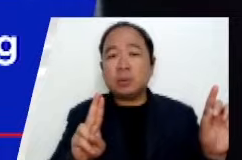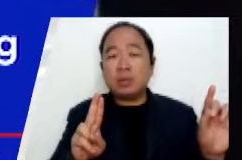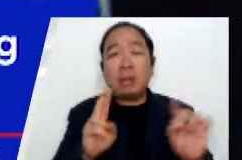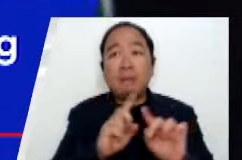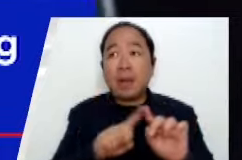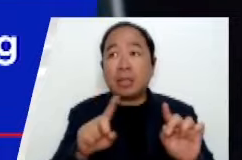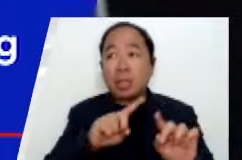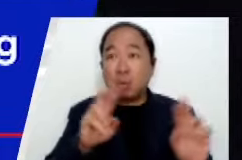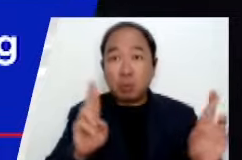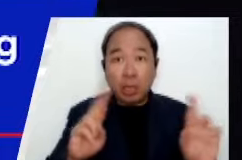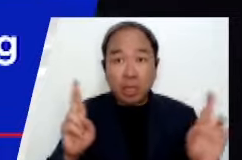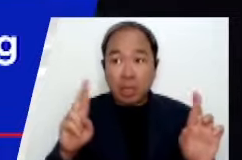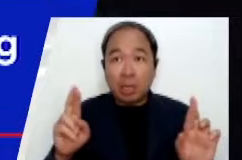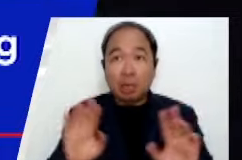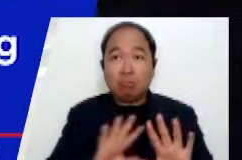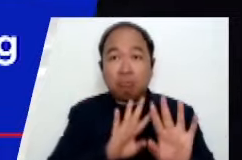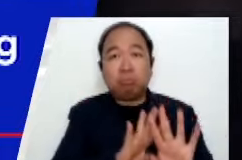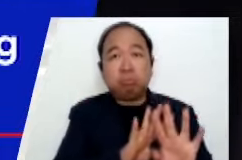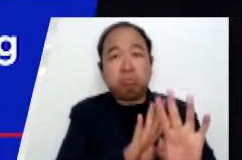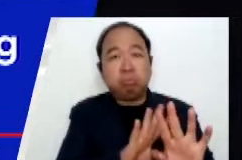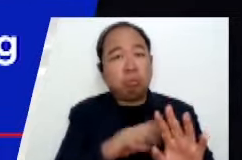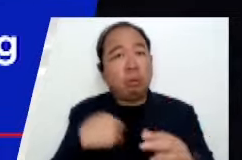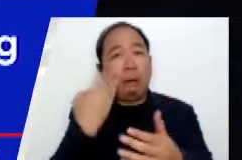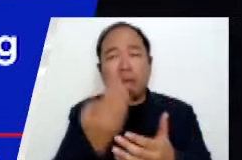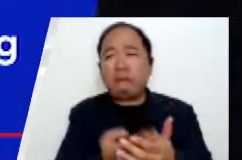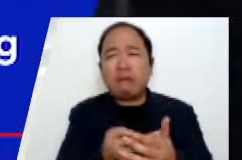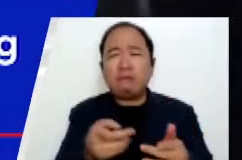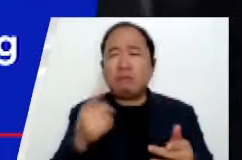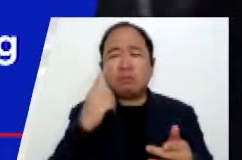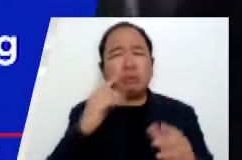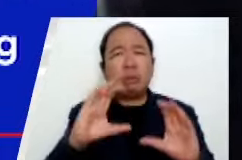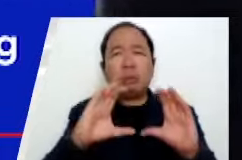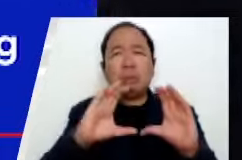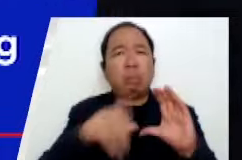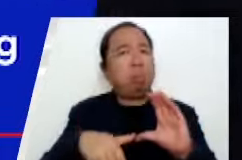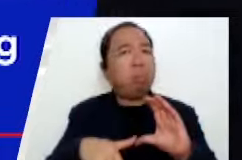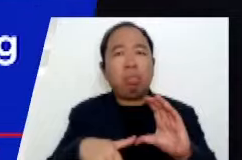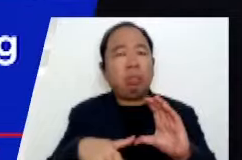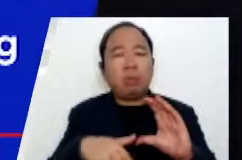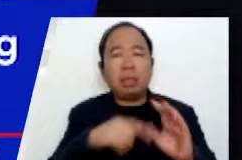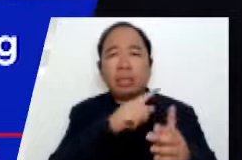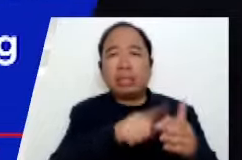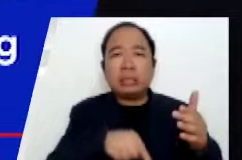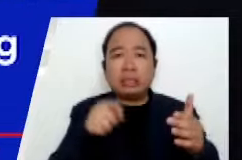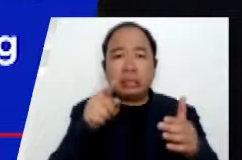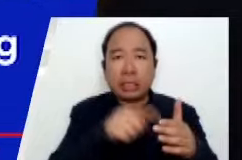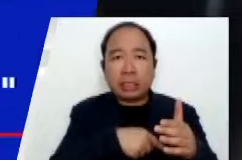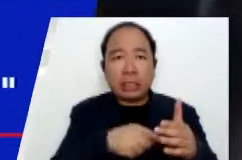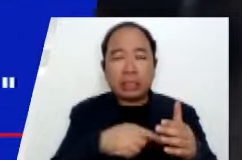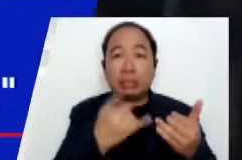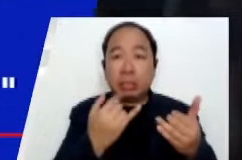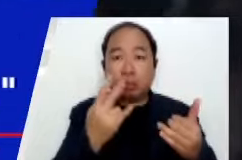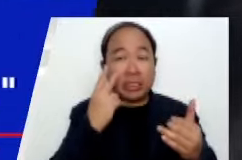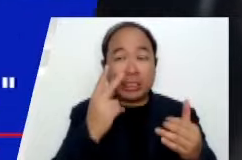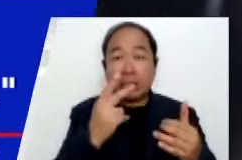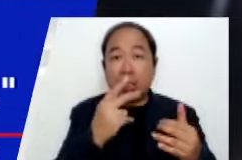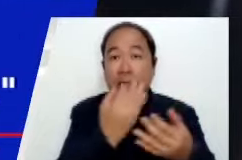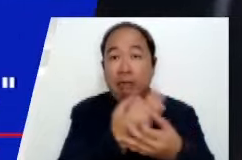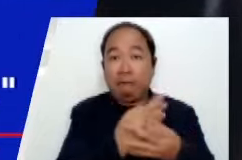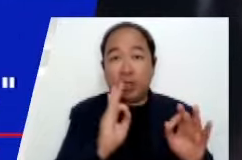dating kami, binawi yung permit at sinirahan yung Freedom Park.